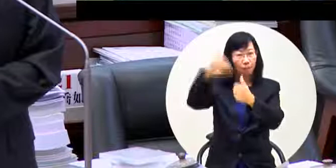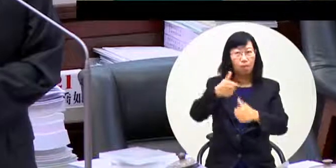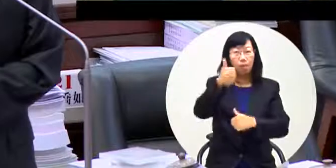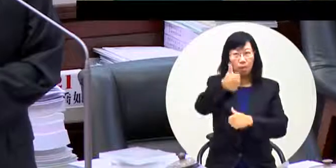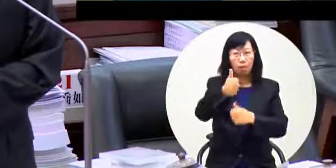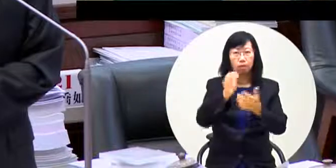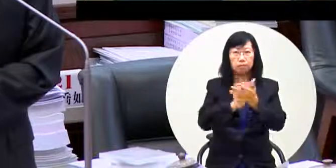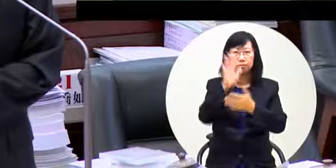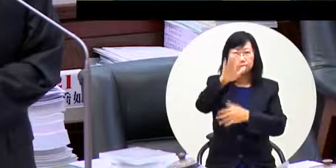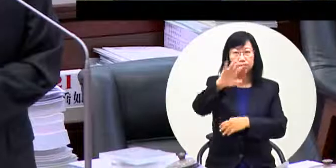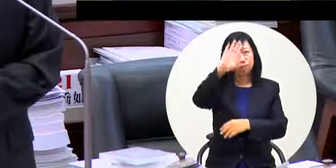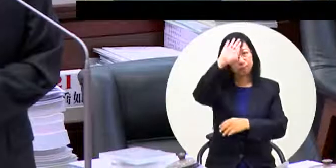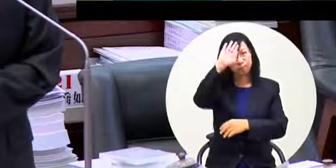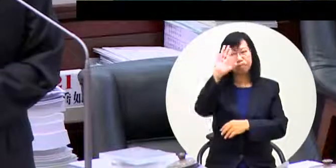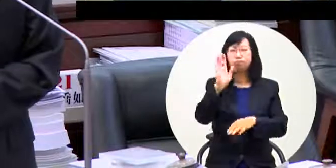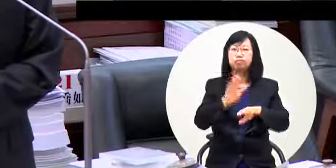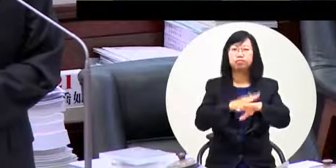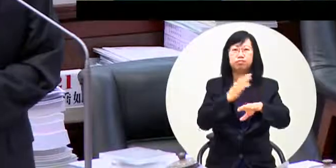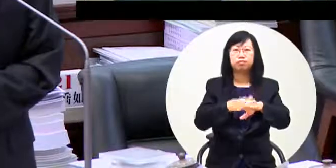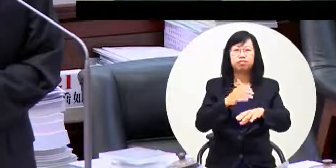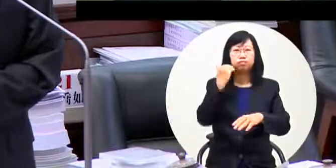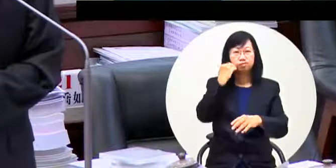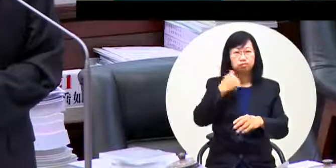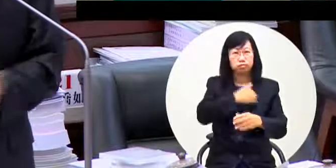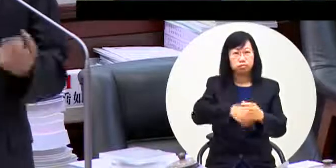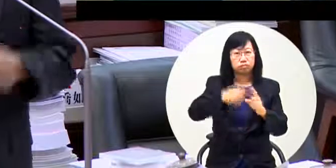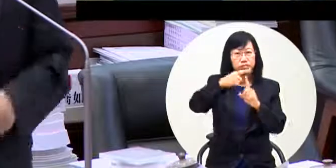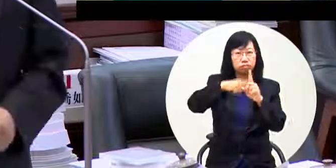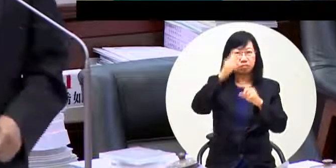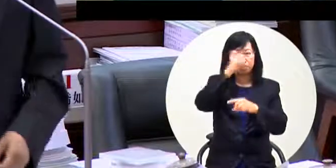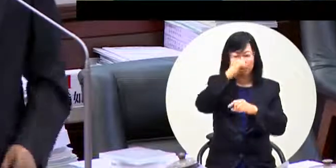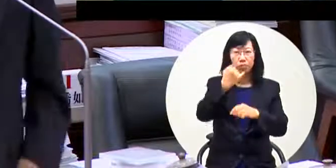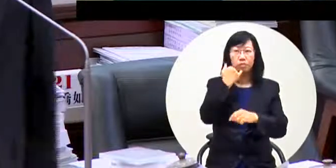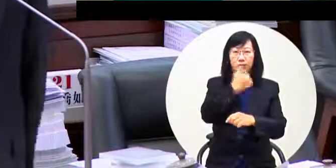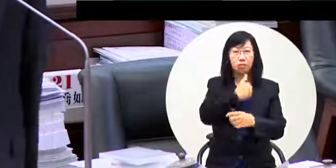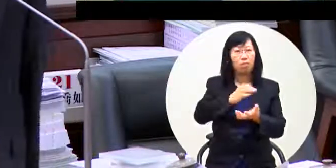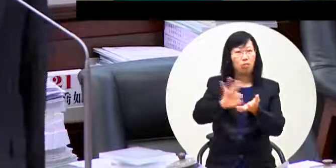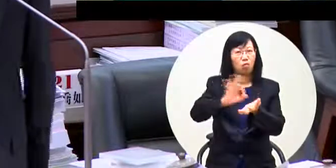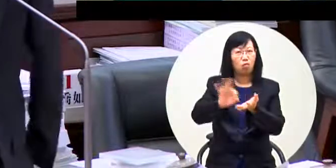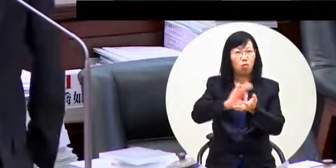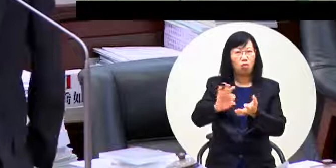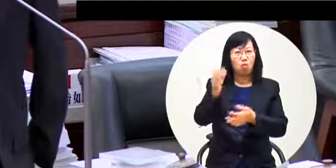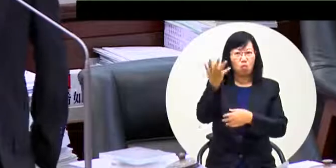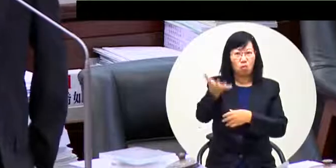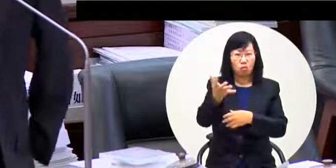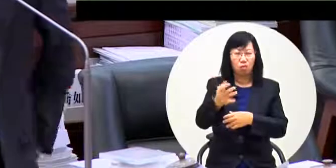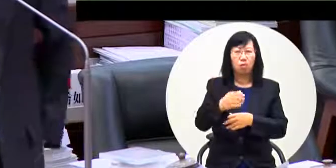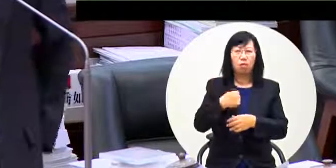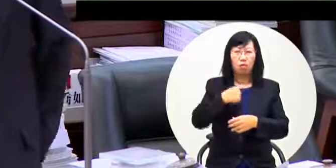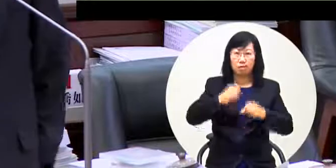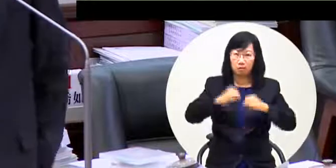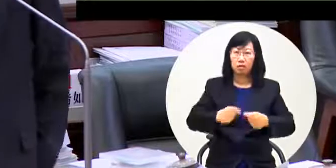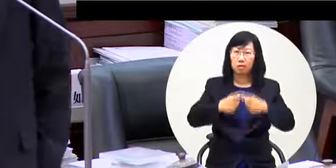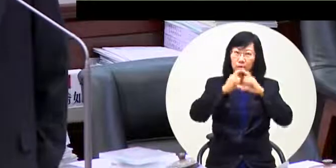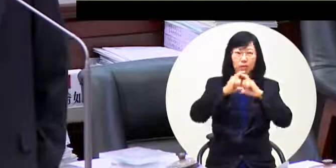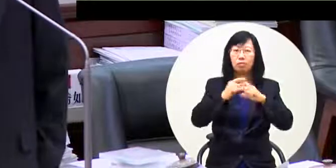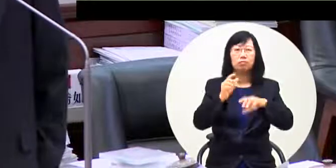质不好的话，开足侪钱无一定有遐健康，哦，这是一个很大的一个基本概念哈。